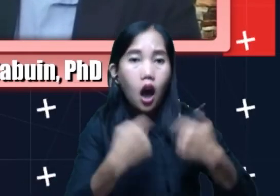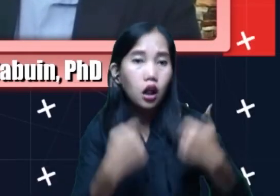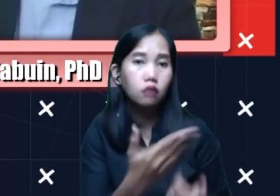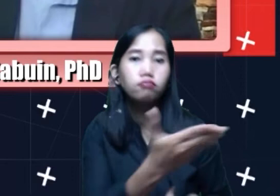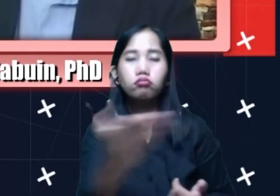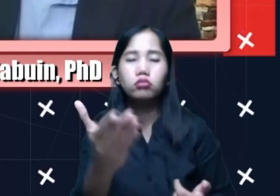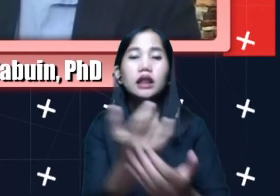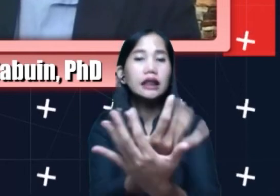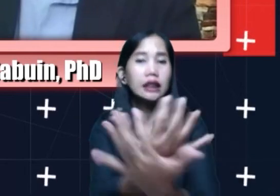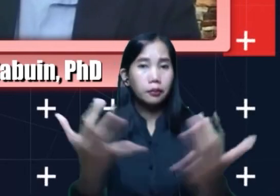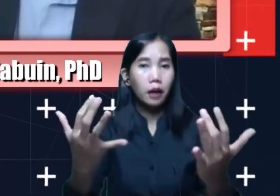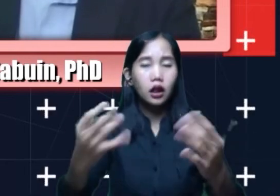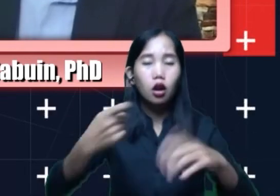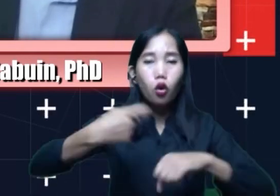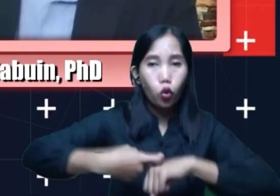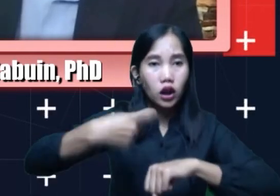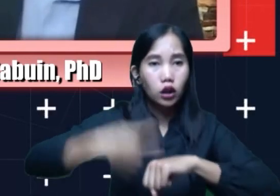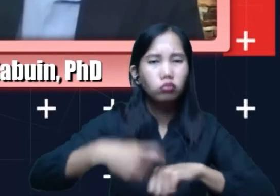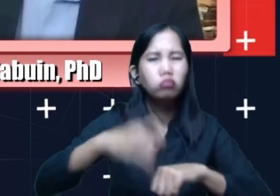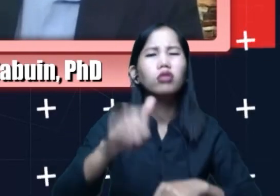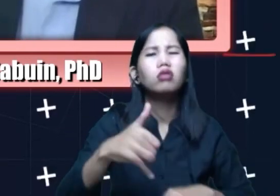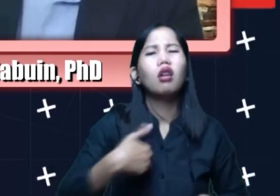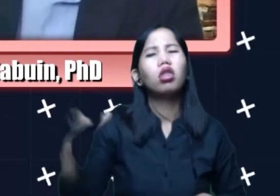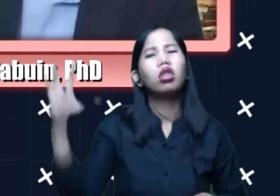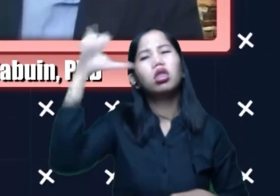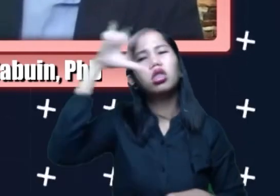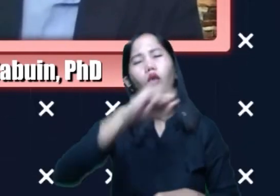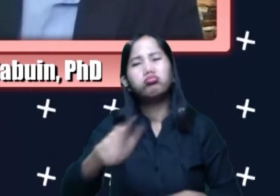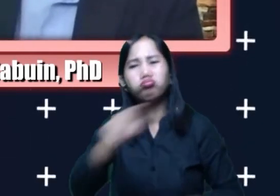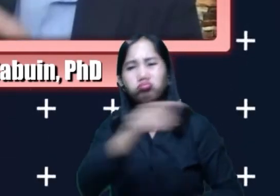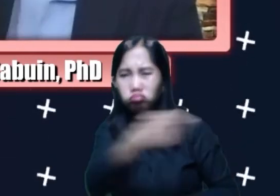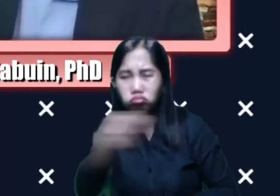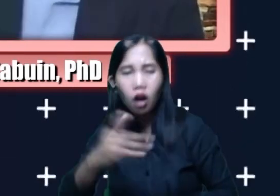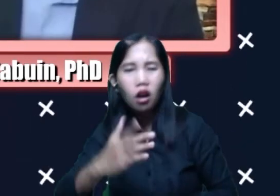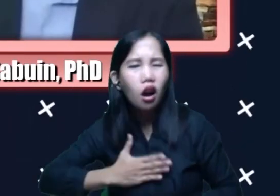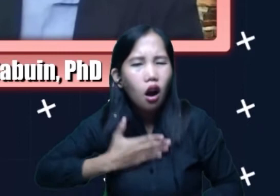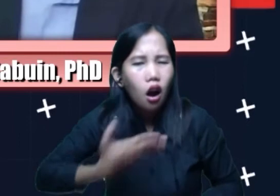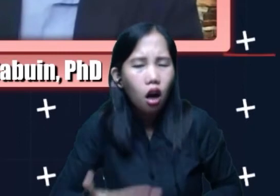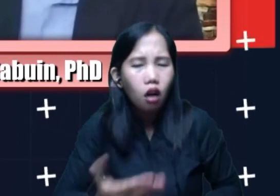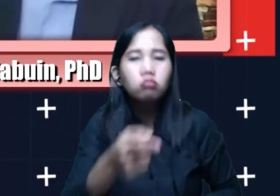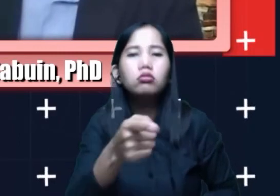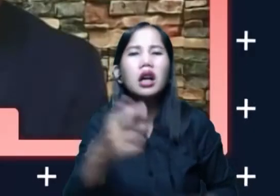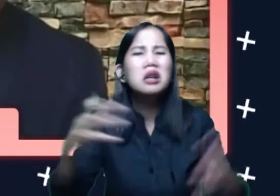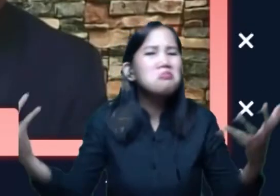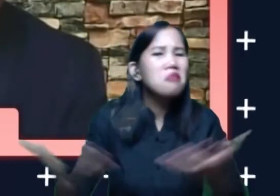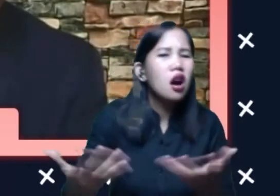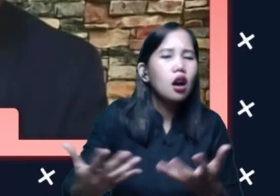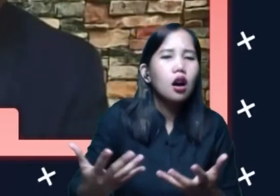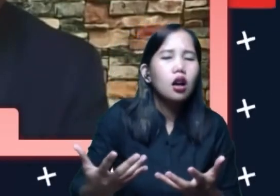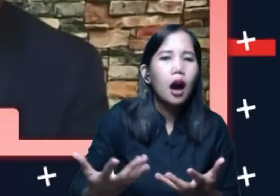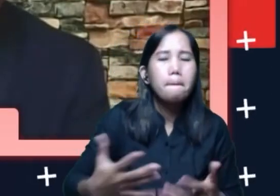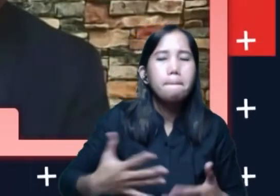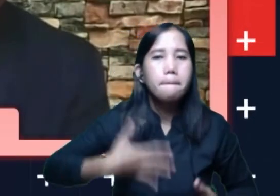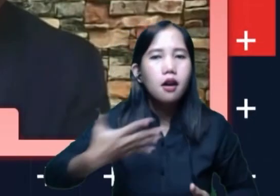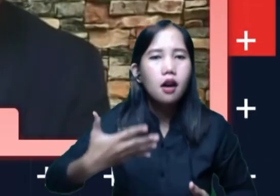orang-orang Makedonia, kataku Akaya. Akaya ini kota yang ada di dekat Korintus, dianggap satu dengan Korintus. Akaya sudah